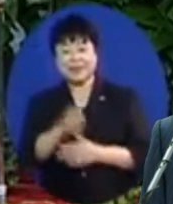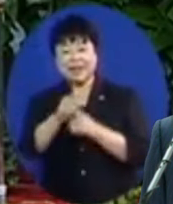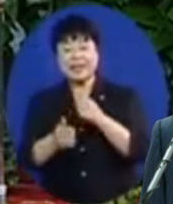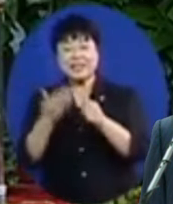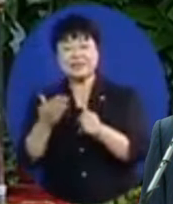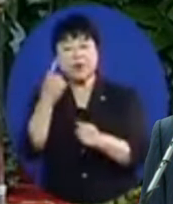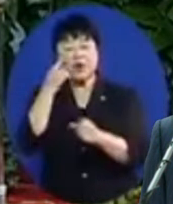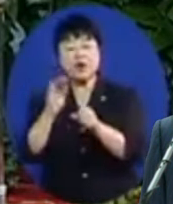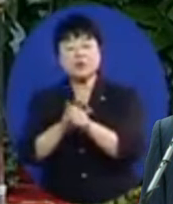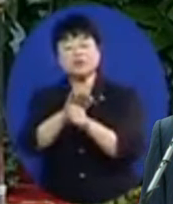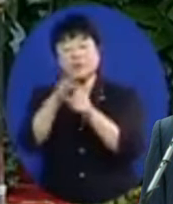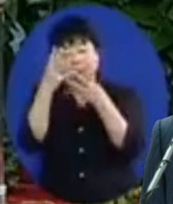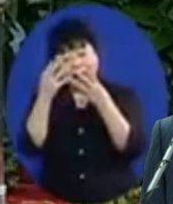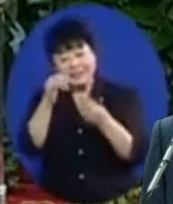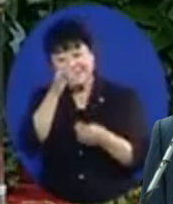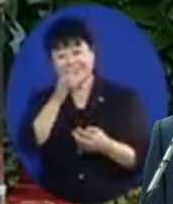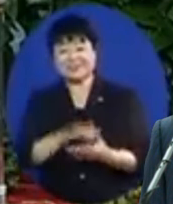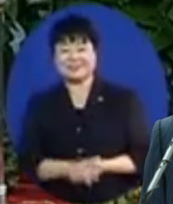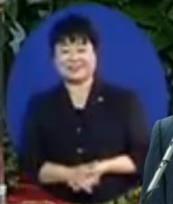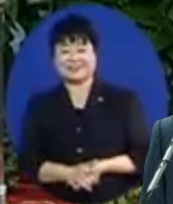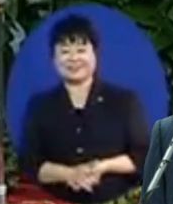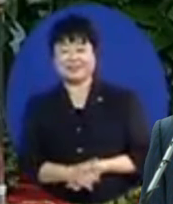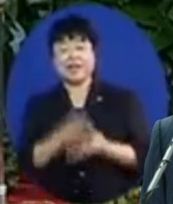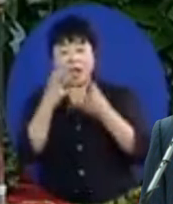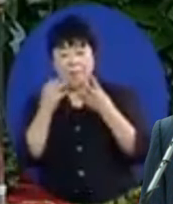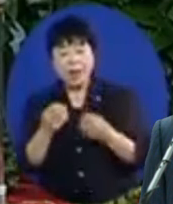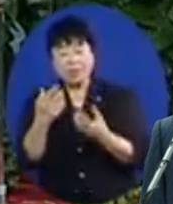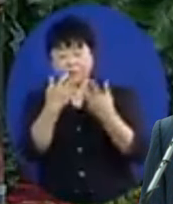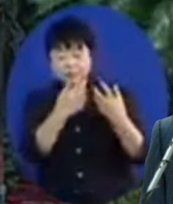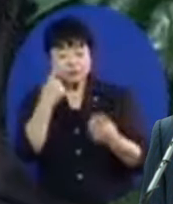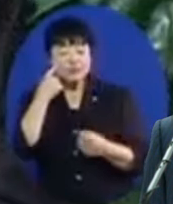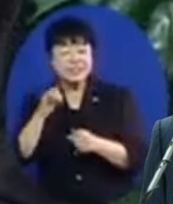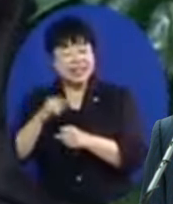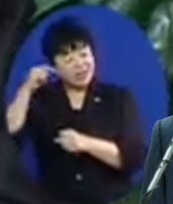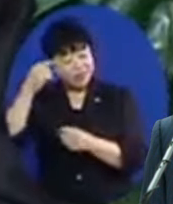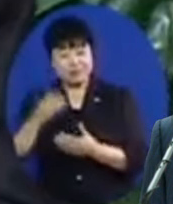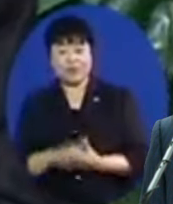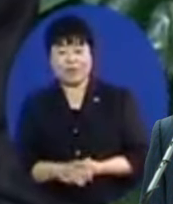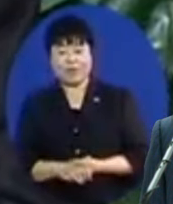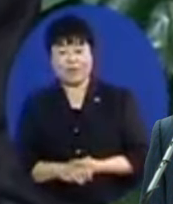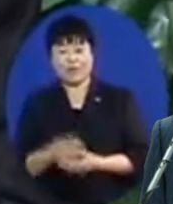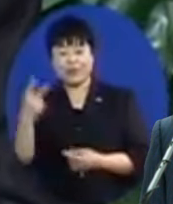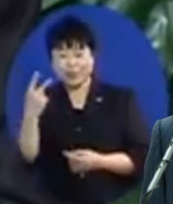하나님은 긍휼이 많으십니다. 많이 불쌍히 여깁니다.